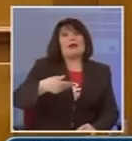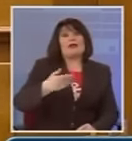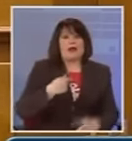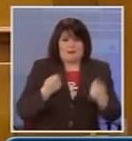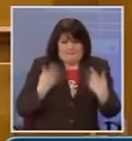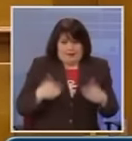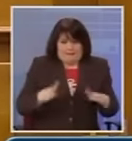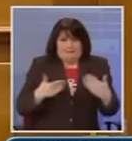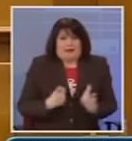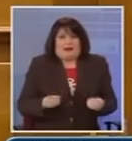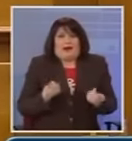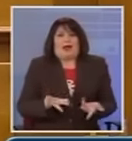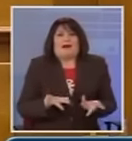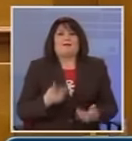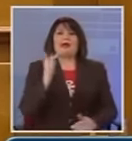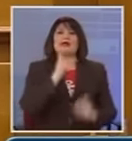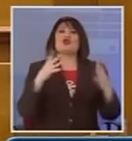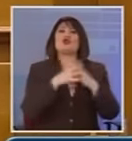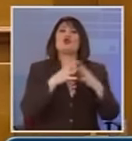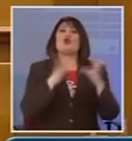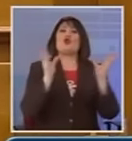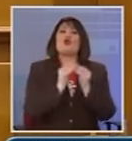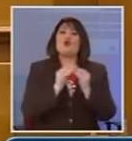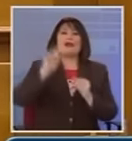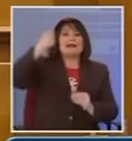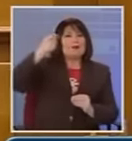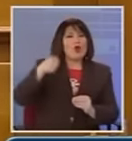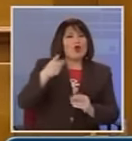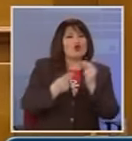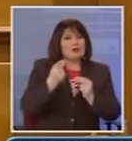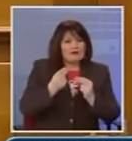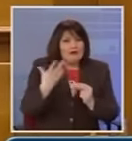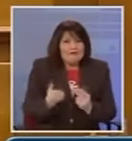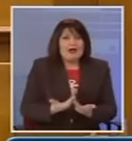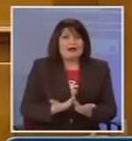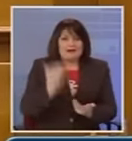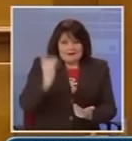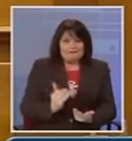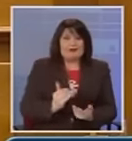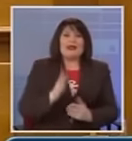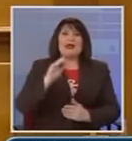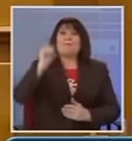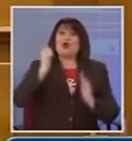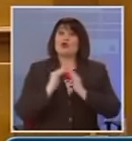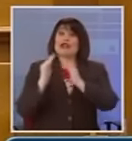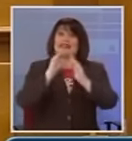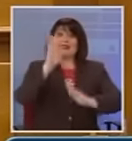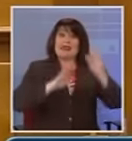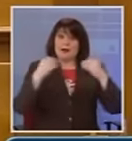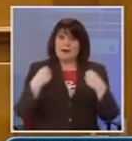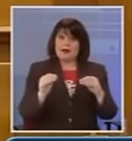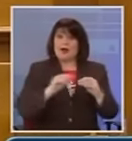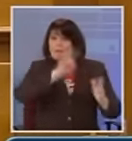κάνει. Το κοινωνικό τιμολόγιο για ρεύμα στα νοικοκυριά που έχουν πρόβλημα υπάρχει ήδη. Πληστηριασμοί πρώτης κατοικίας δεν γίνονται γιατί εμείς